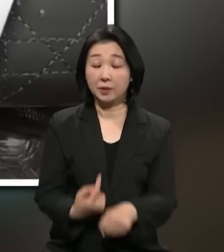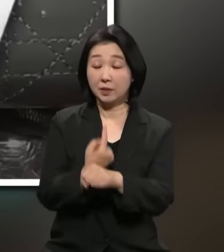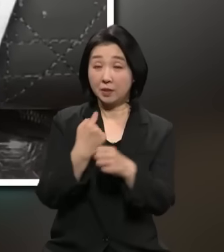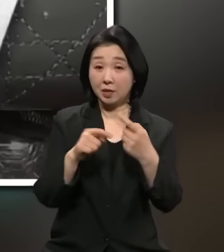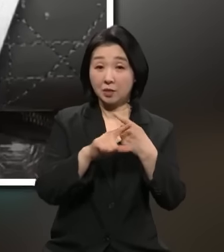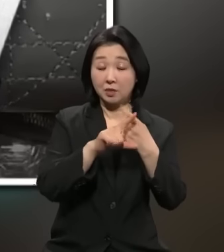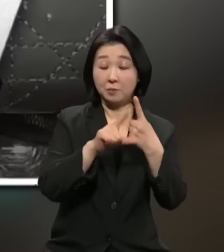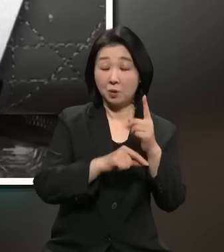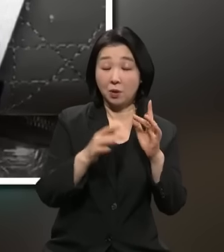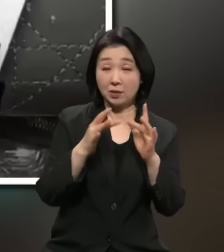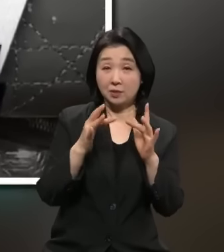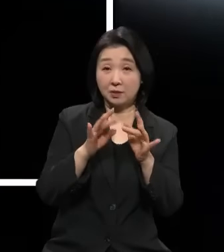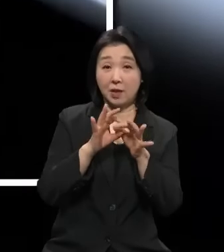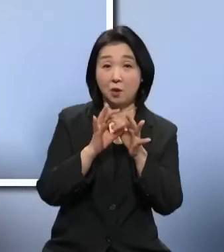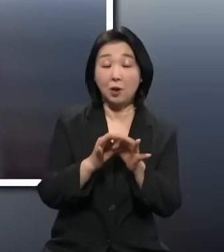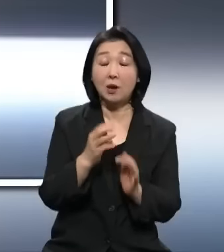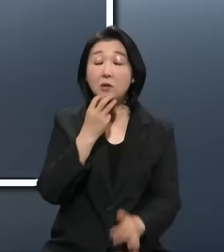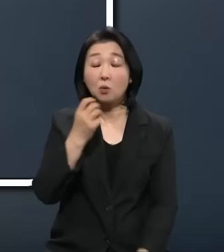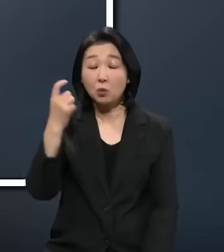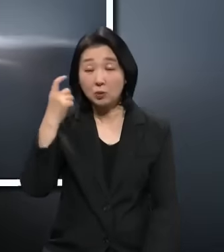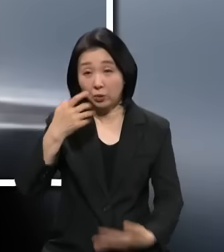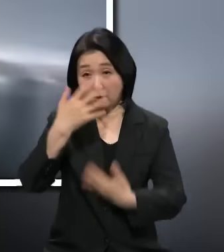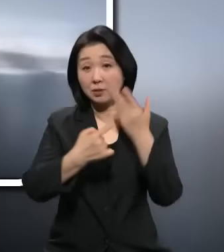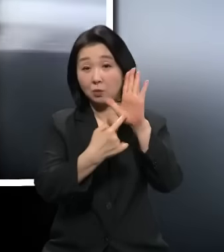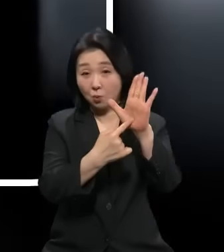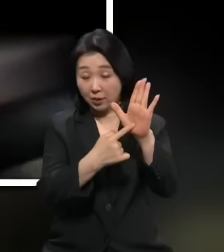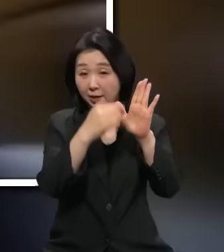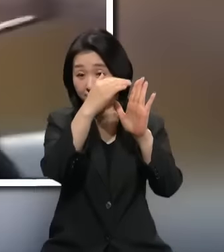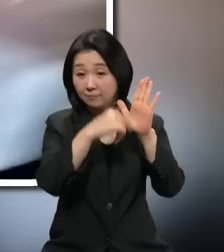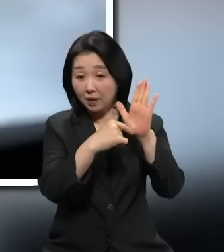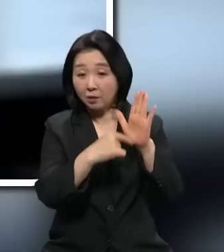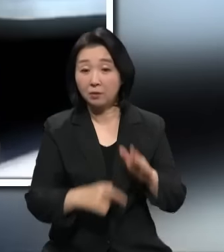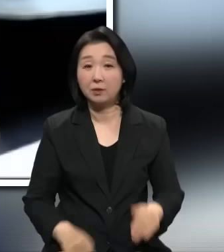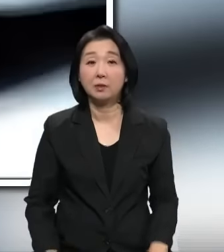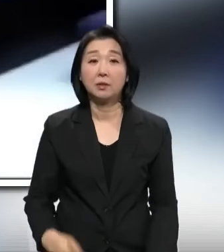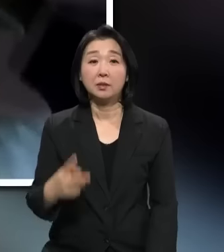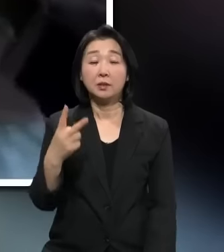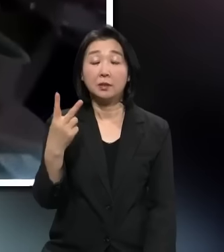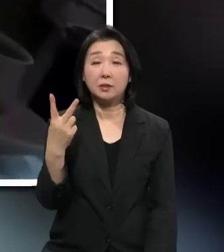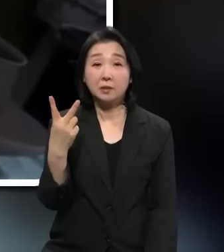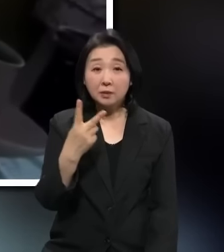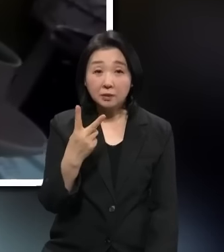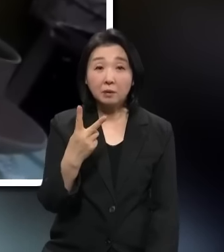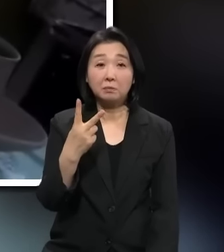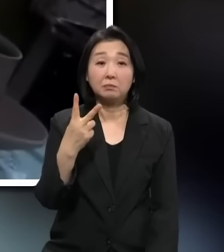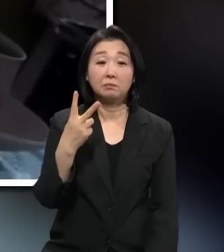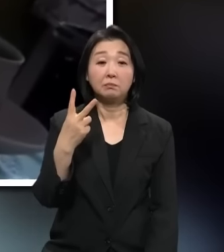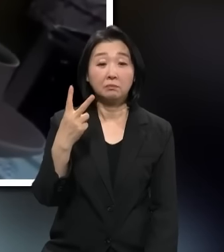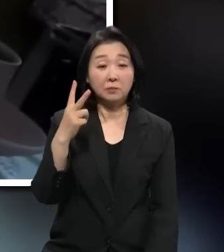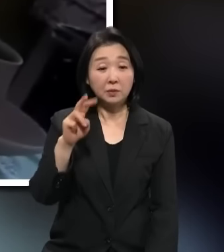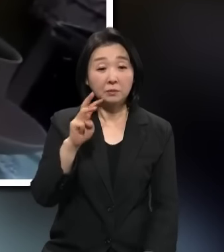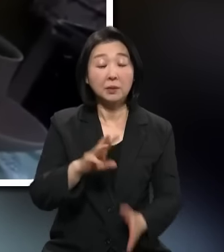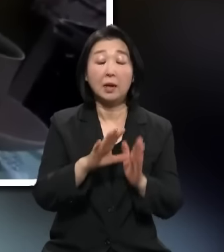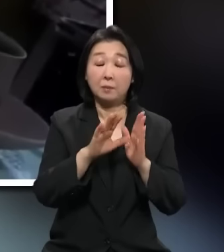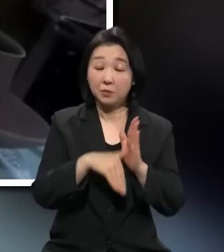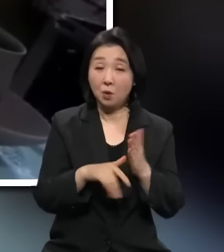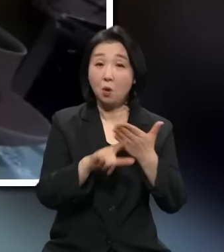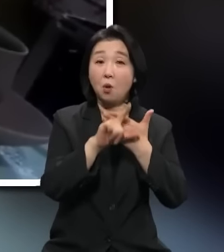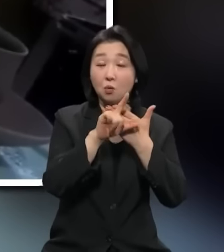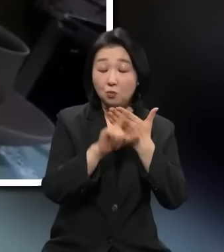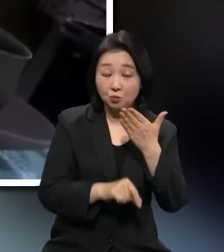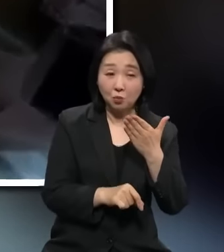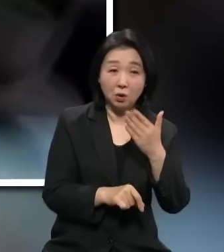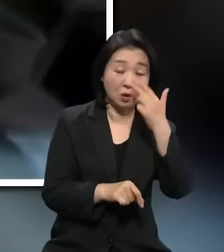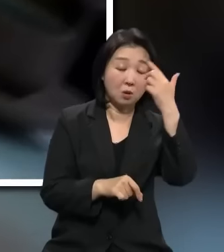인터넷 매체 서울의 소리가 공개한 영상입니다 2022년 9월 최재영 목사가 김건희 여사에게 명품 가방을